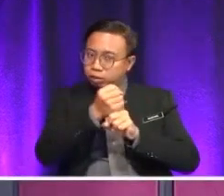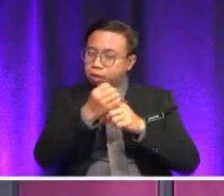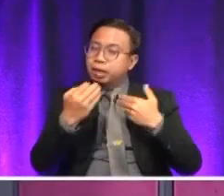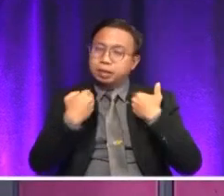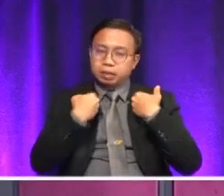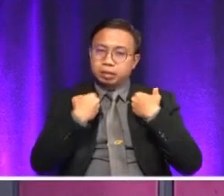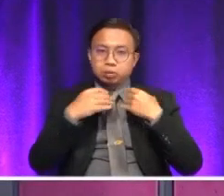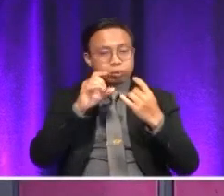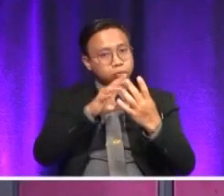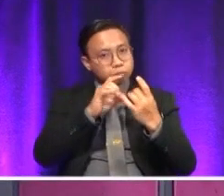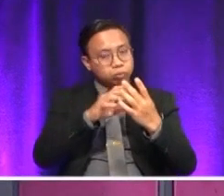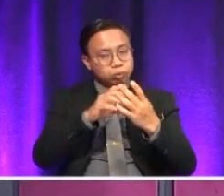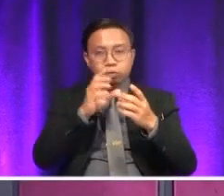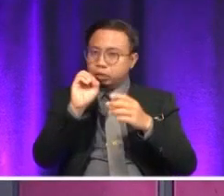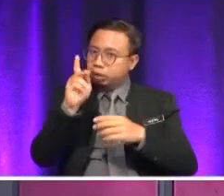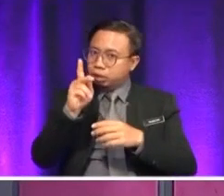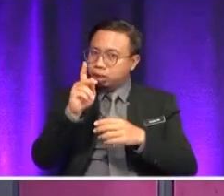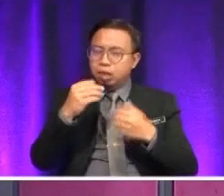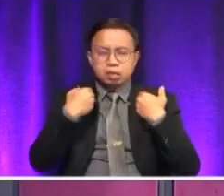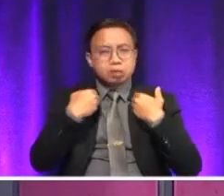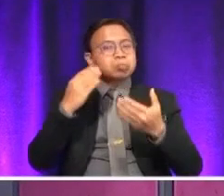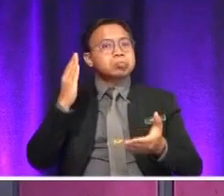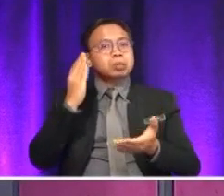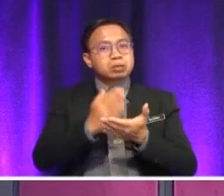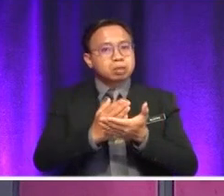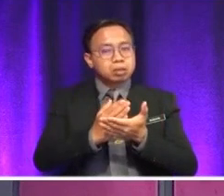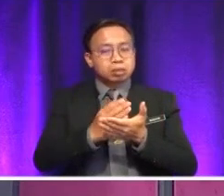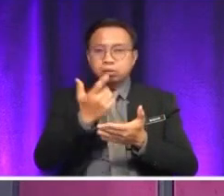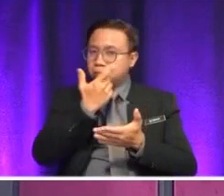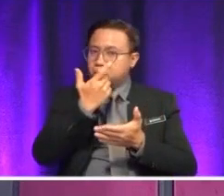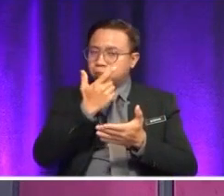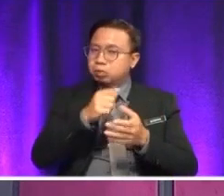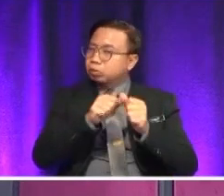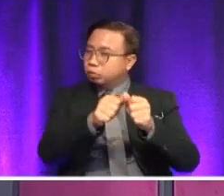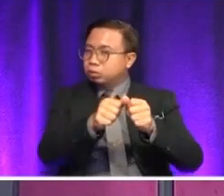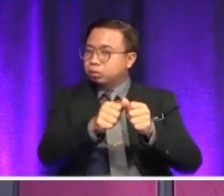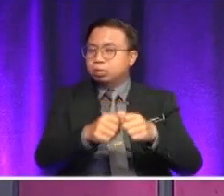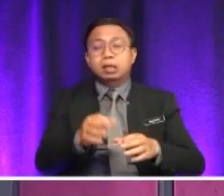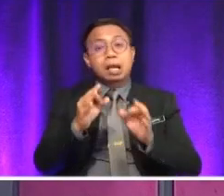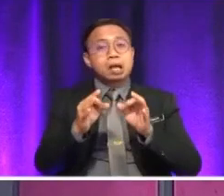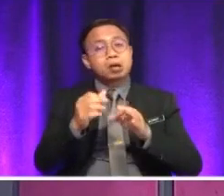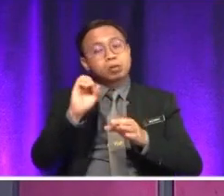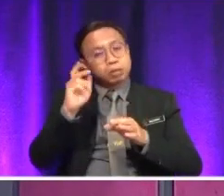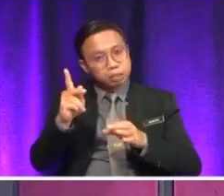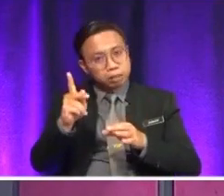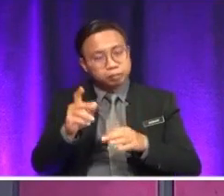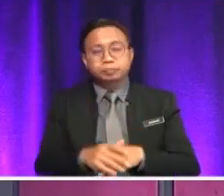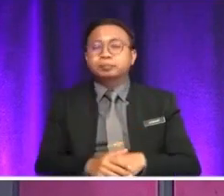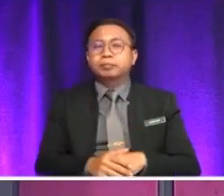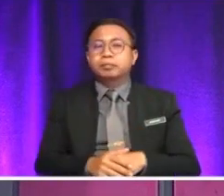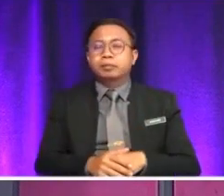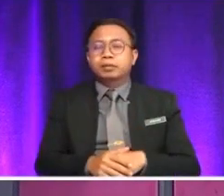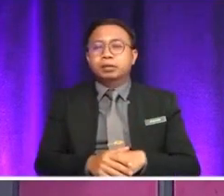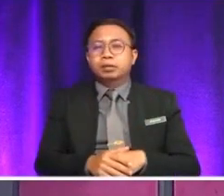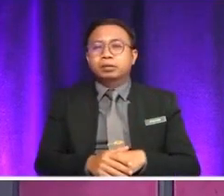buat bantahan, kita tengok bantahan itu adalah berguna ataupun tidak. Sekiranya